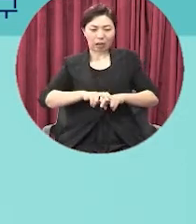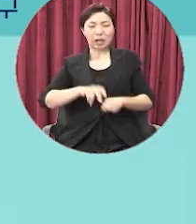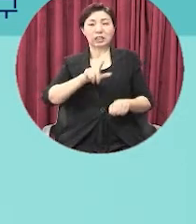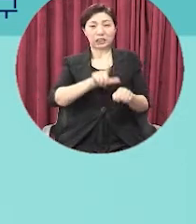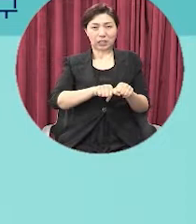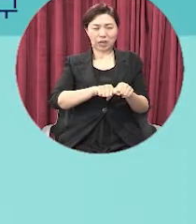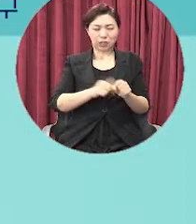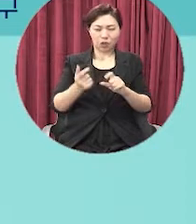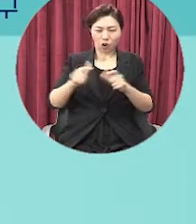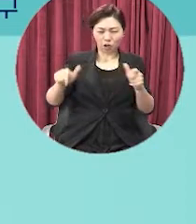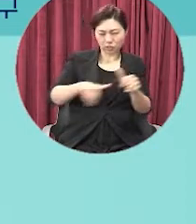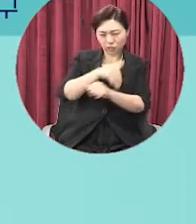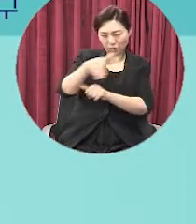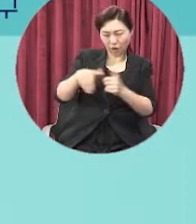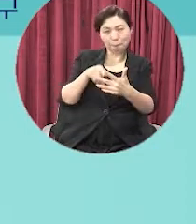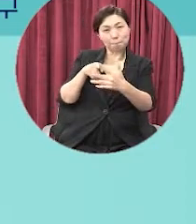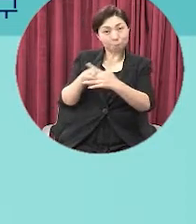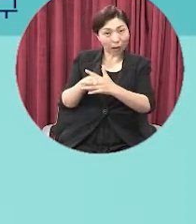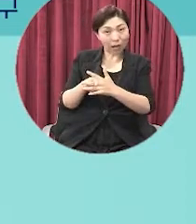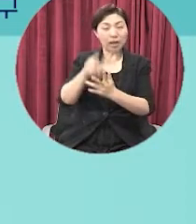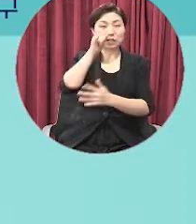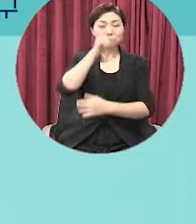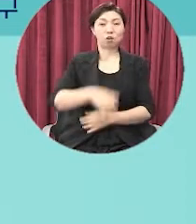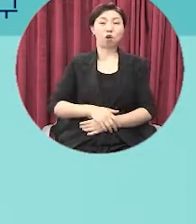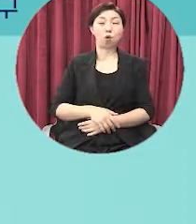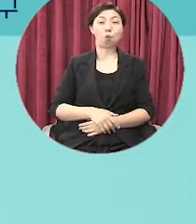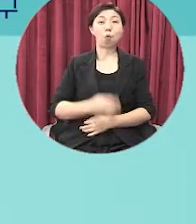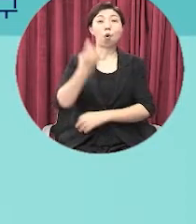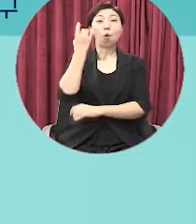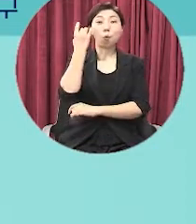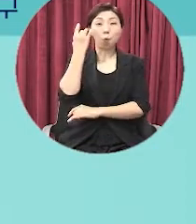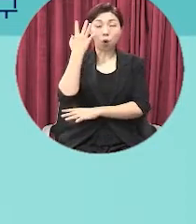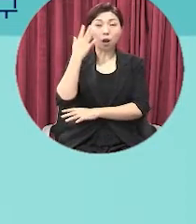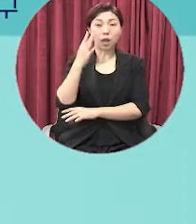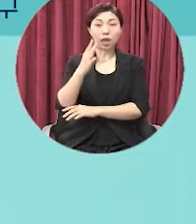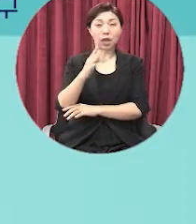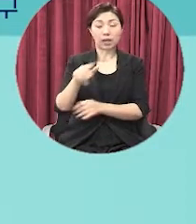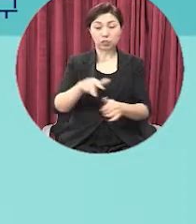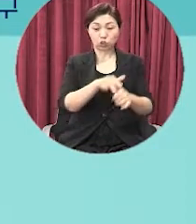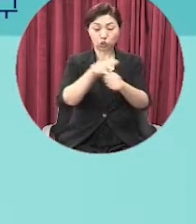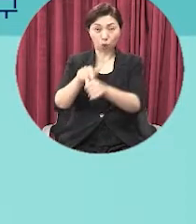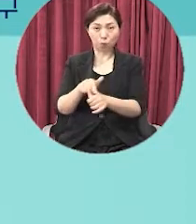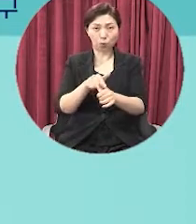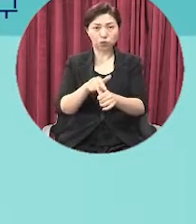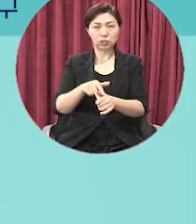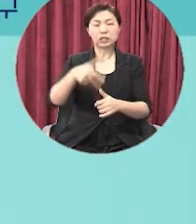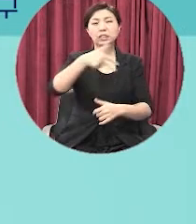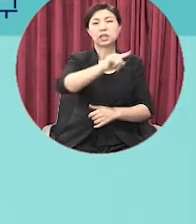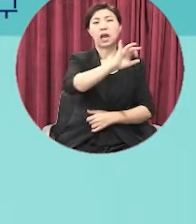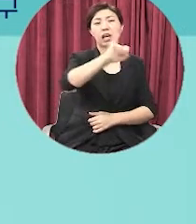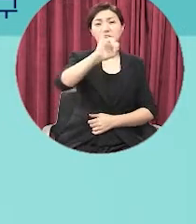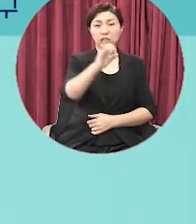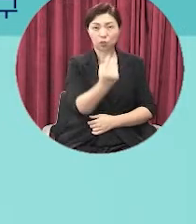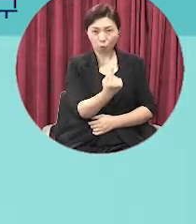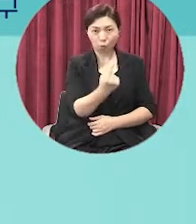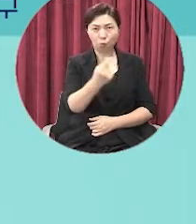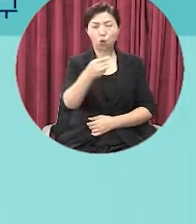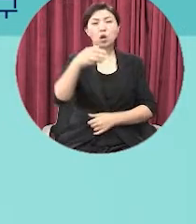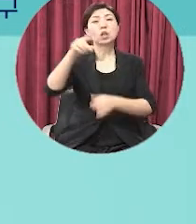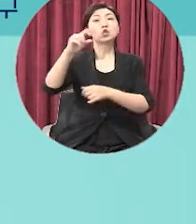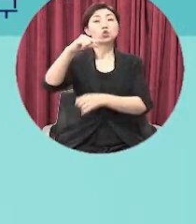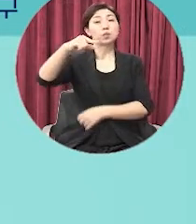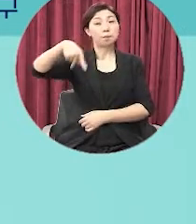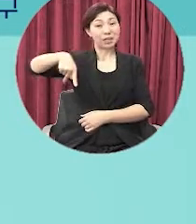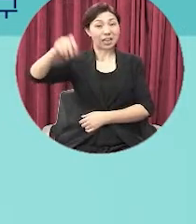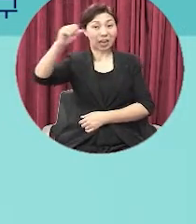돼서 사용되게 됩니다 물론 이 데 이게 원본 데이터는 아 여러가지 서 있어 뭐 자유로 센스 라든가 학생으로 묻더라 고 거짓 됐어요 불러